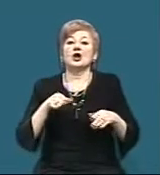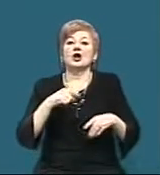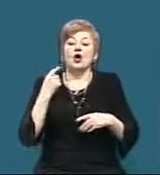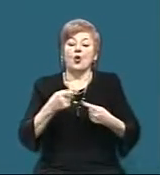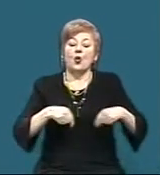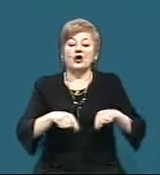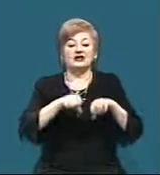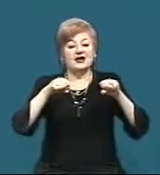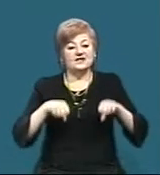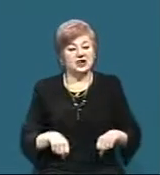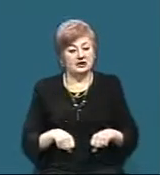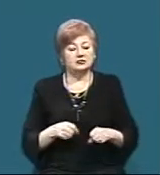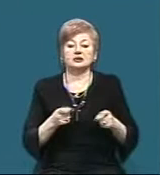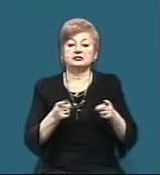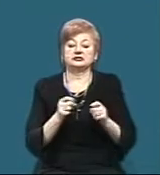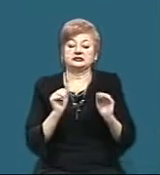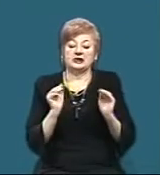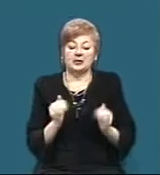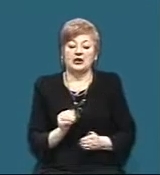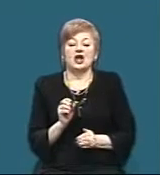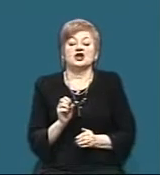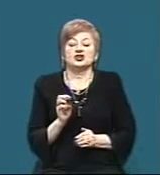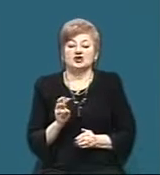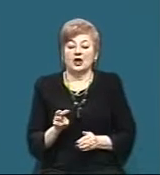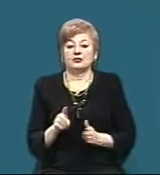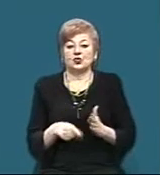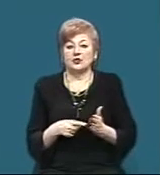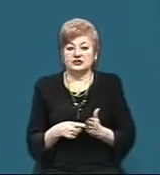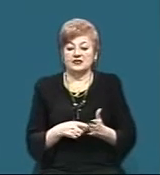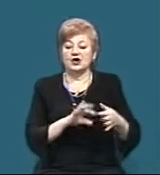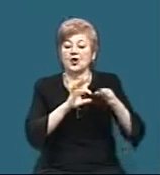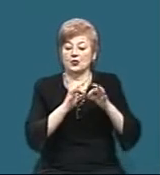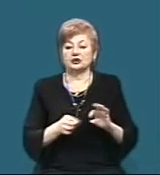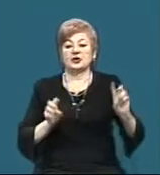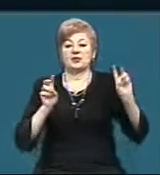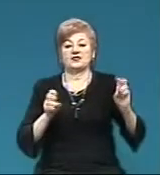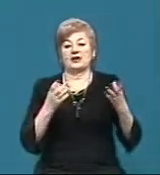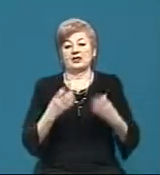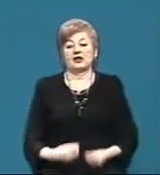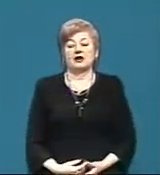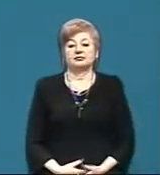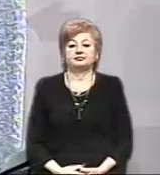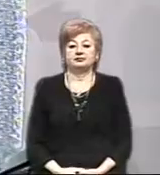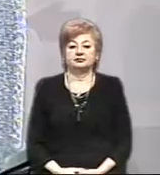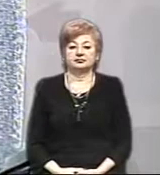до центральної влади залишається набагато меншим, ніж до місцевої. Детальніше у темі дня.